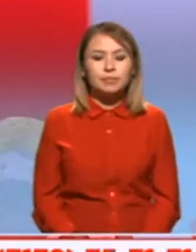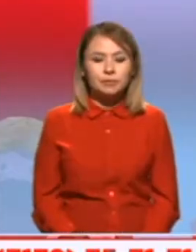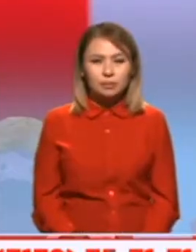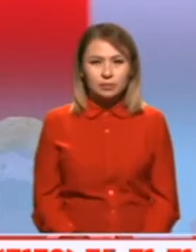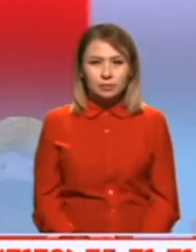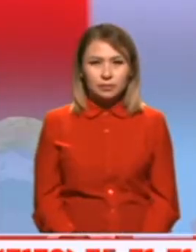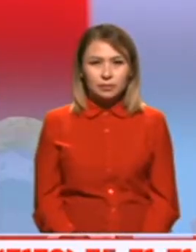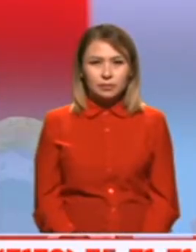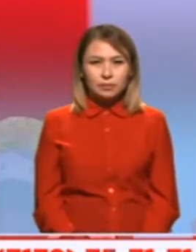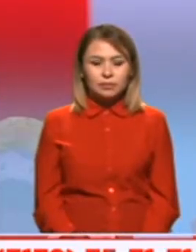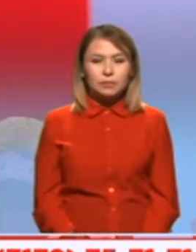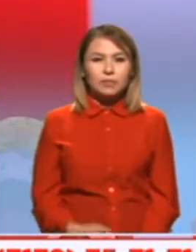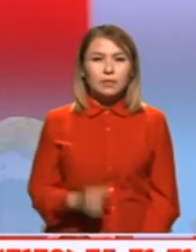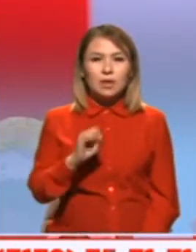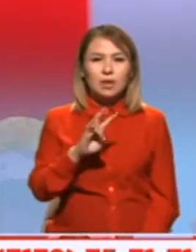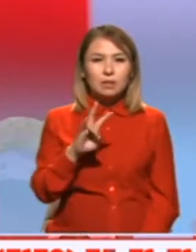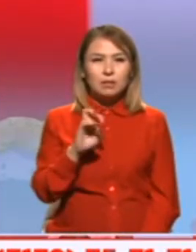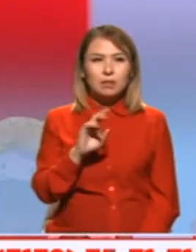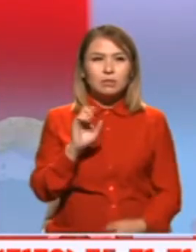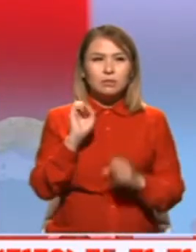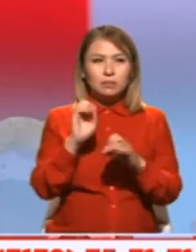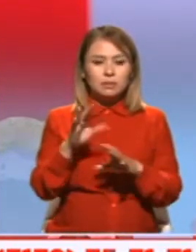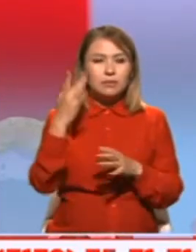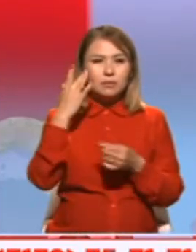Анализ тапсырып тұрам. Менде деген